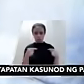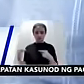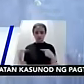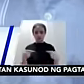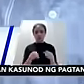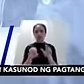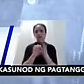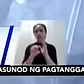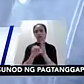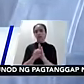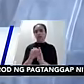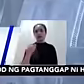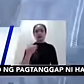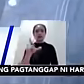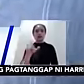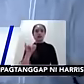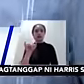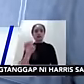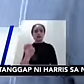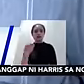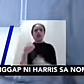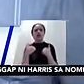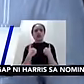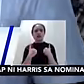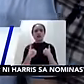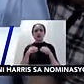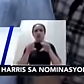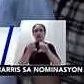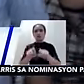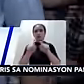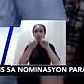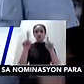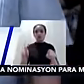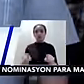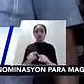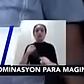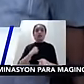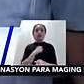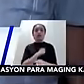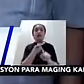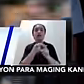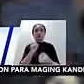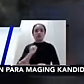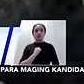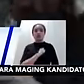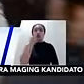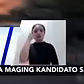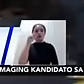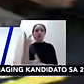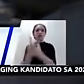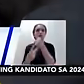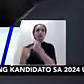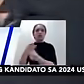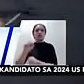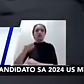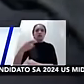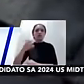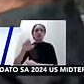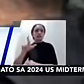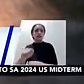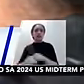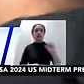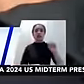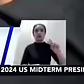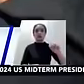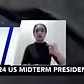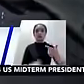Mayor Alice Go, may umiiral na ring arrest warrant ang Senado para kay Sheila, gayon din kay Ong. Pero may umiiral ding arrest